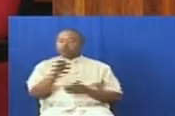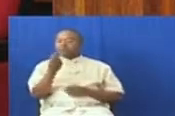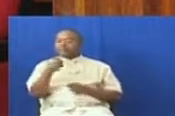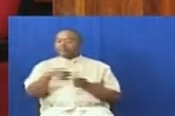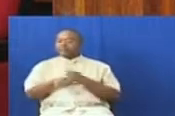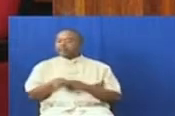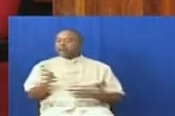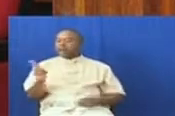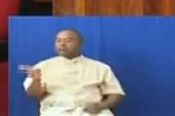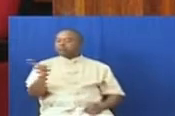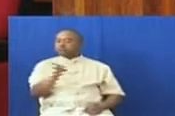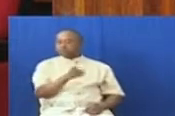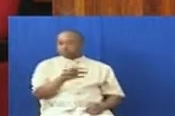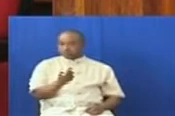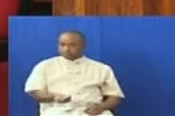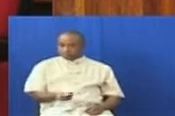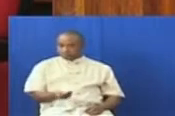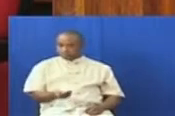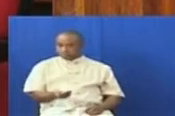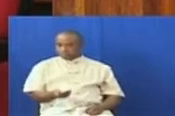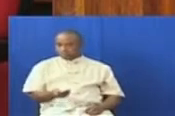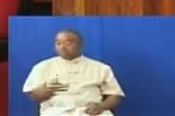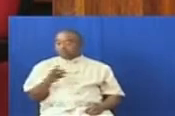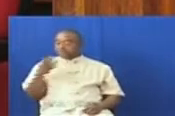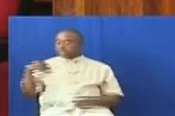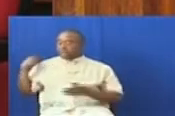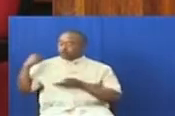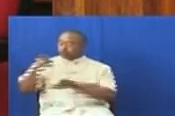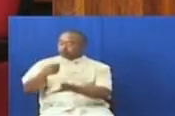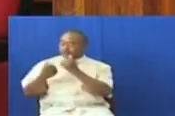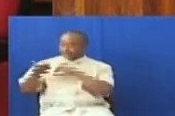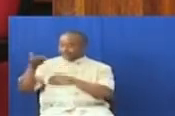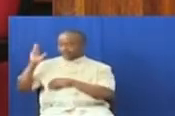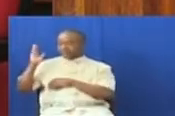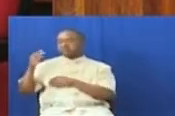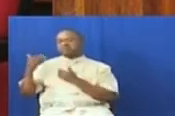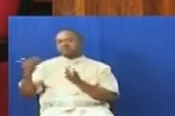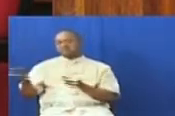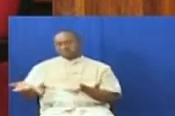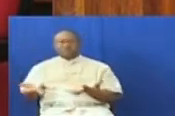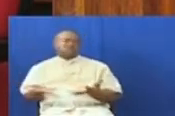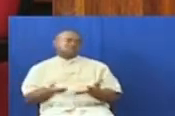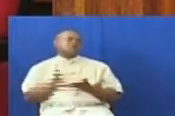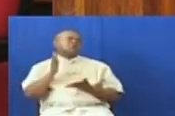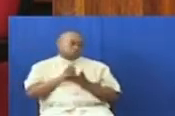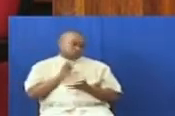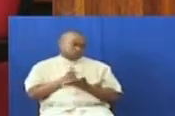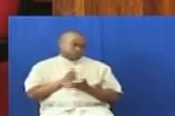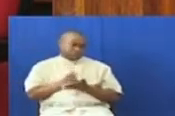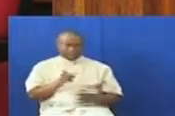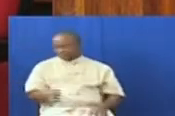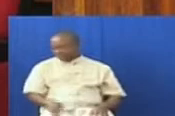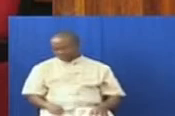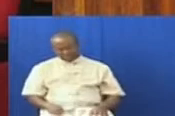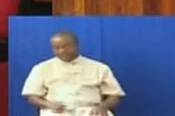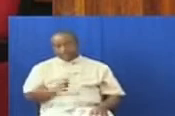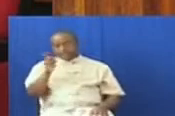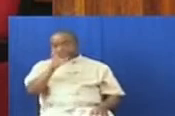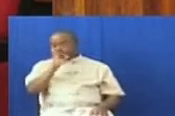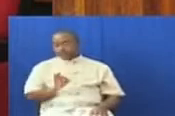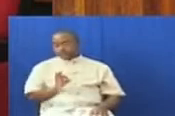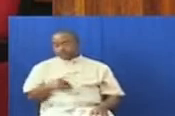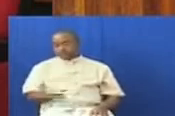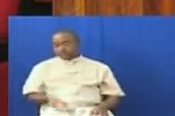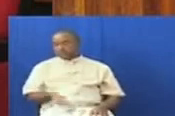halmashauri, hasa zinazotokana na ruzuku. Ni kweli haileti afya kwenye masikio ya watu